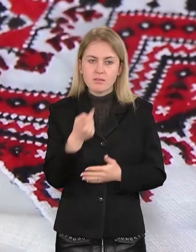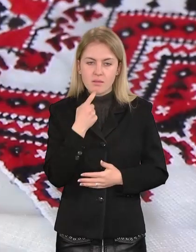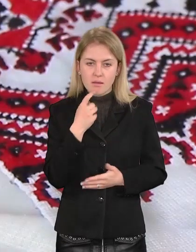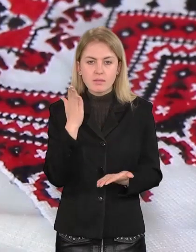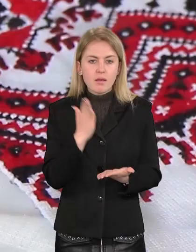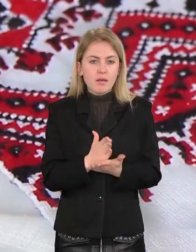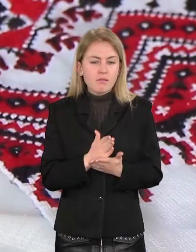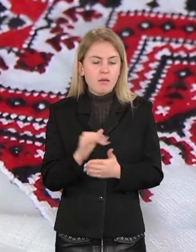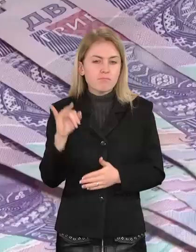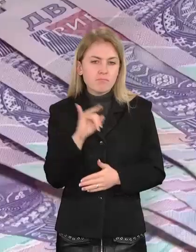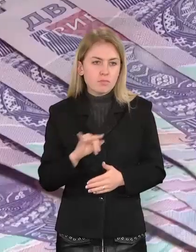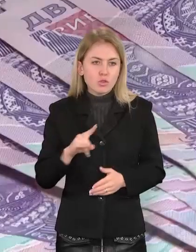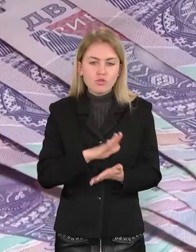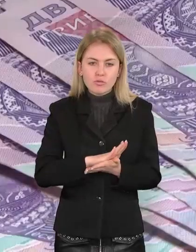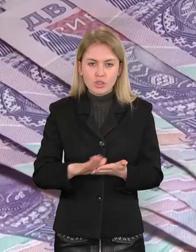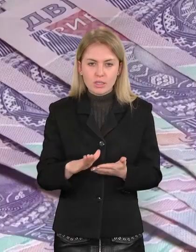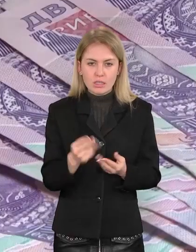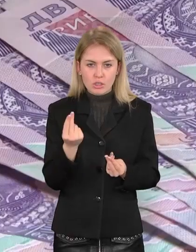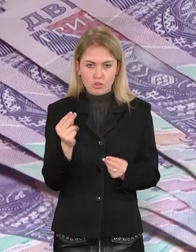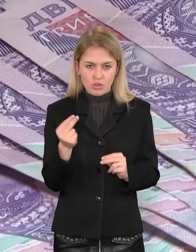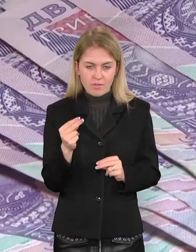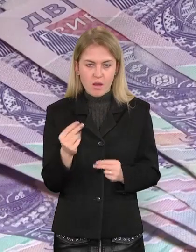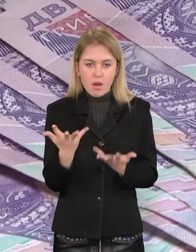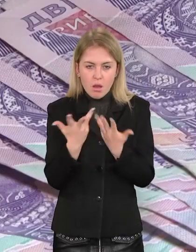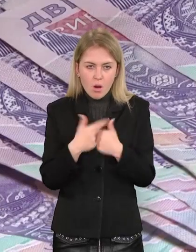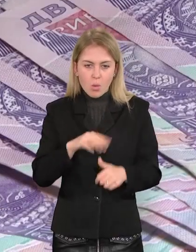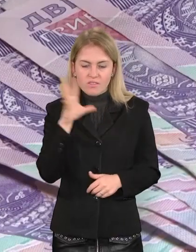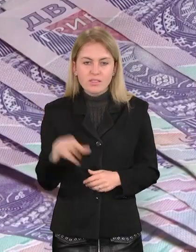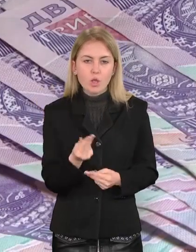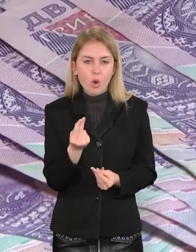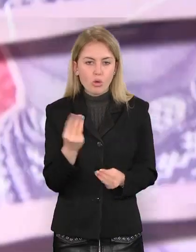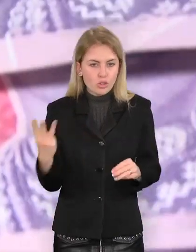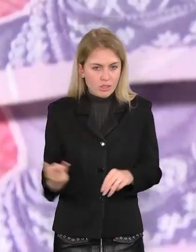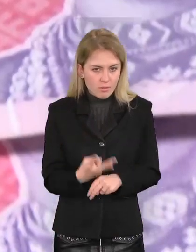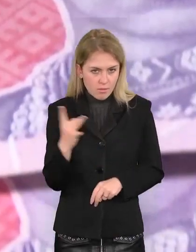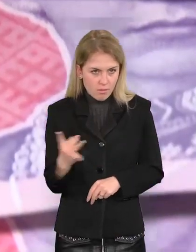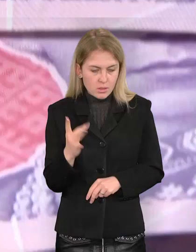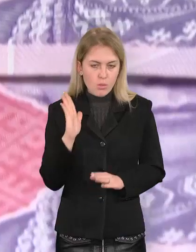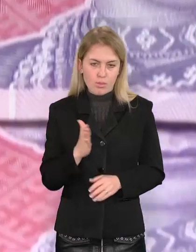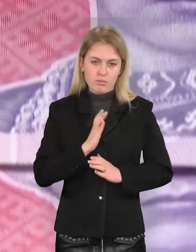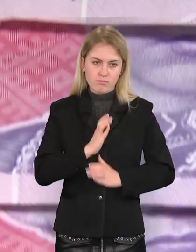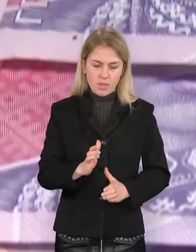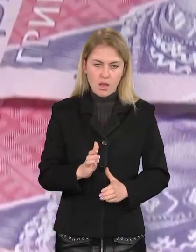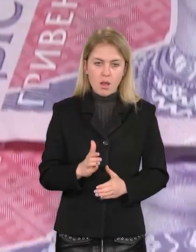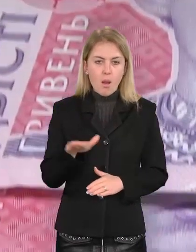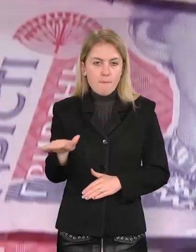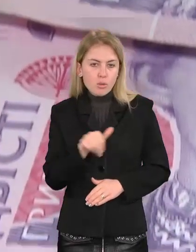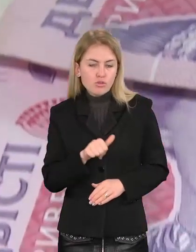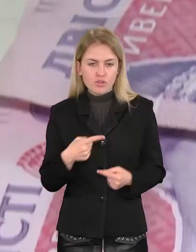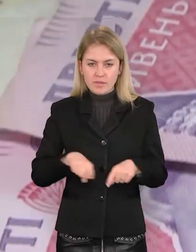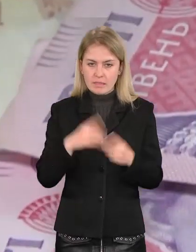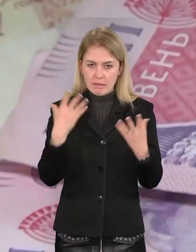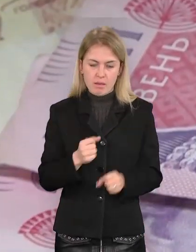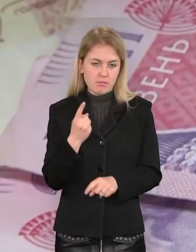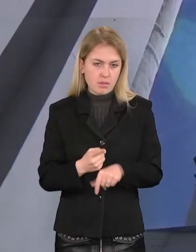і повір'я, що у чистий четвер, перерахувавши всі гроші тричі, прибуде багатство. А от позичати у цей день категорично